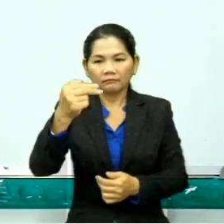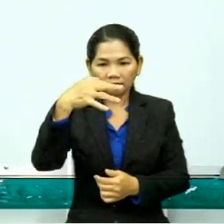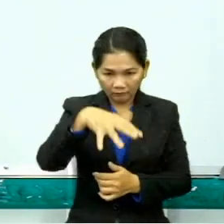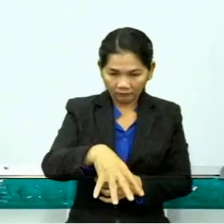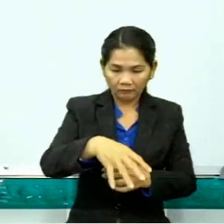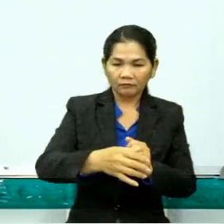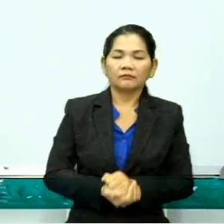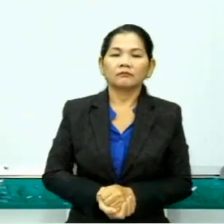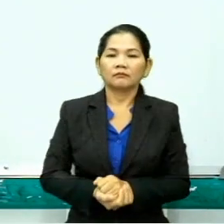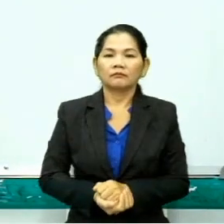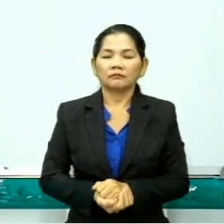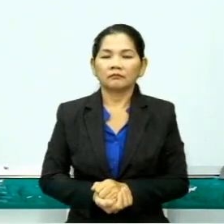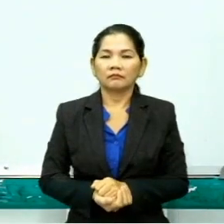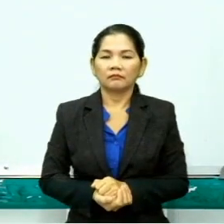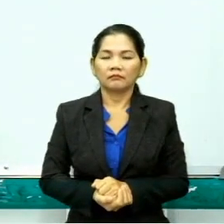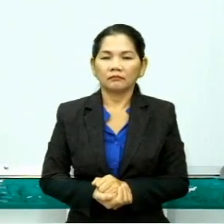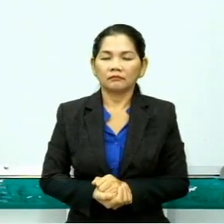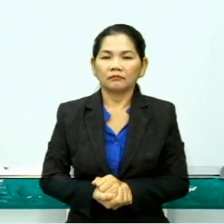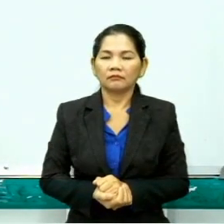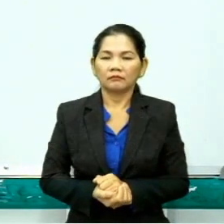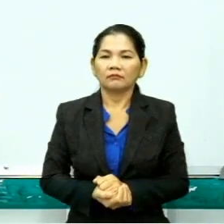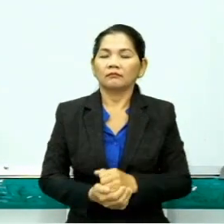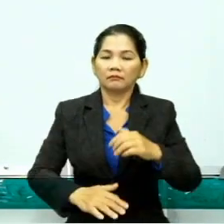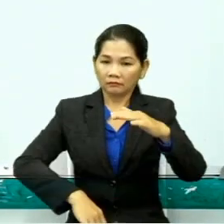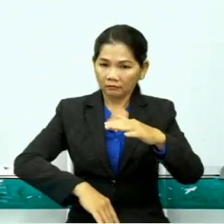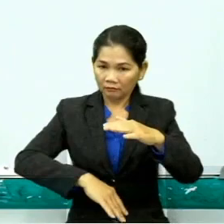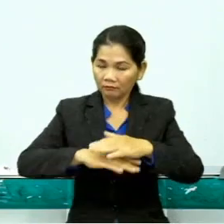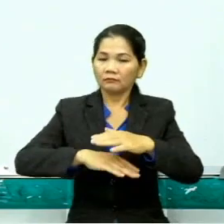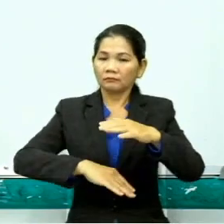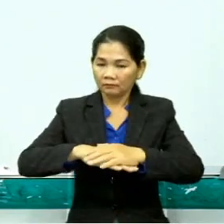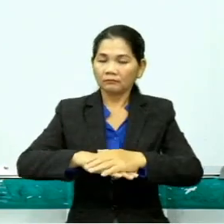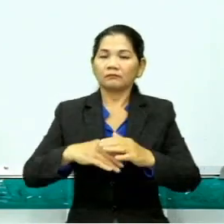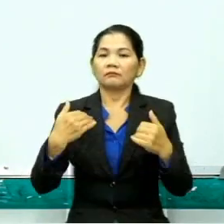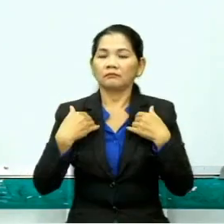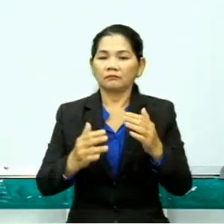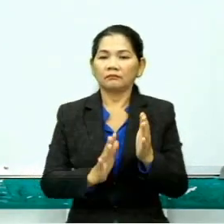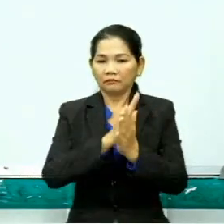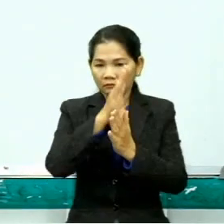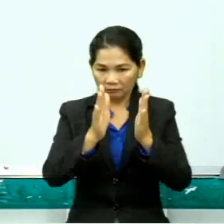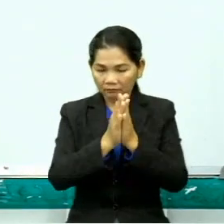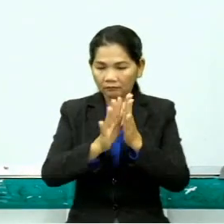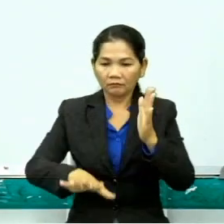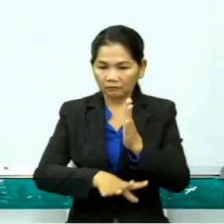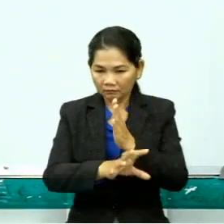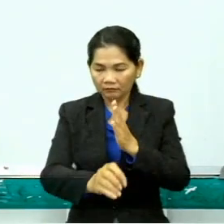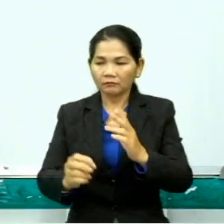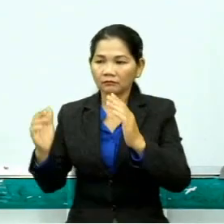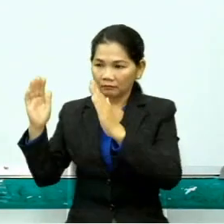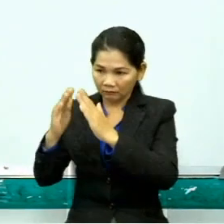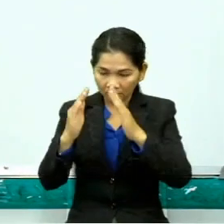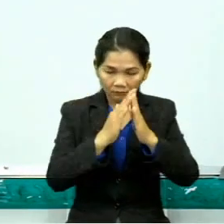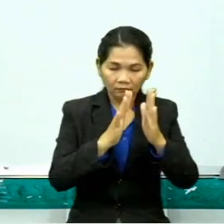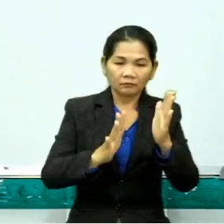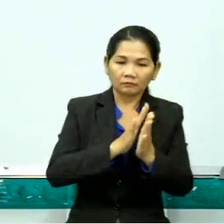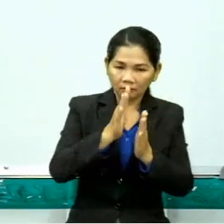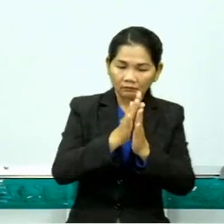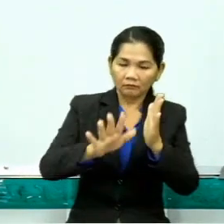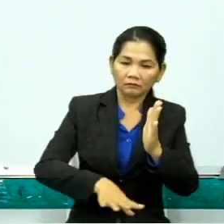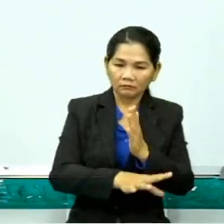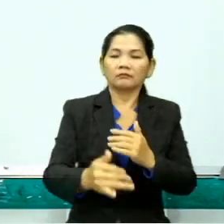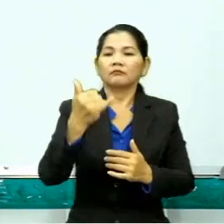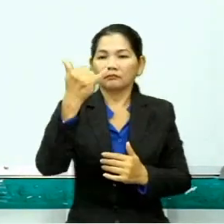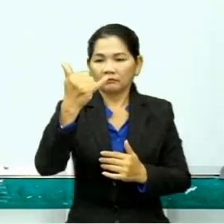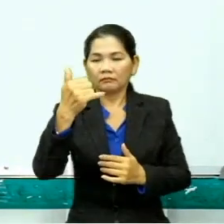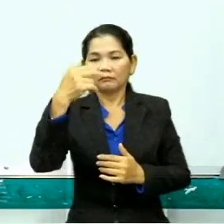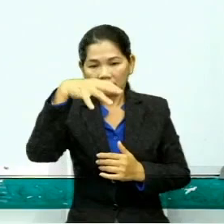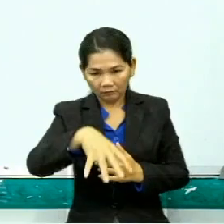hai ở miên sơ tai lúc hạt cấm đã miên được non protein Campuchia nà con chàng chẳng ra mùi cần lại